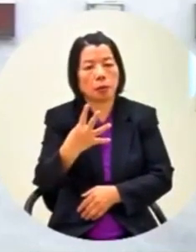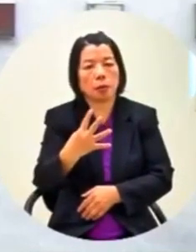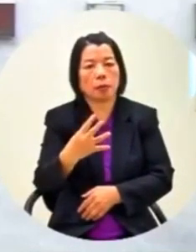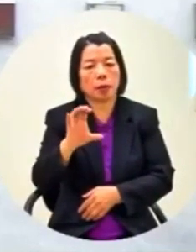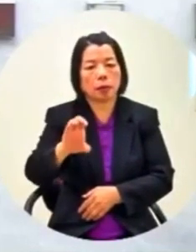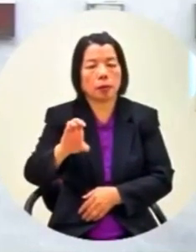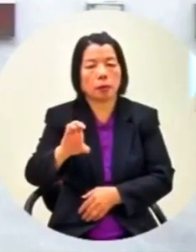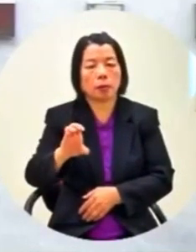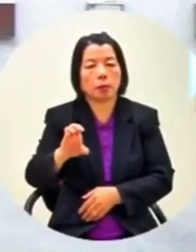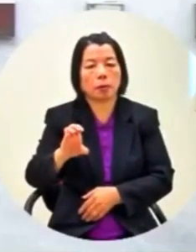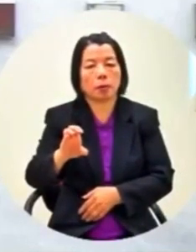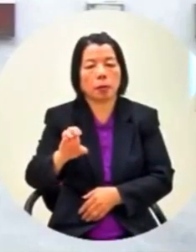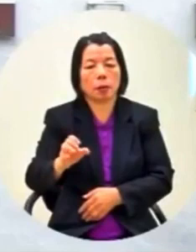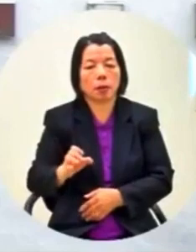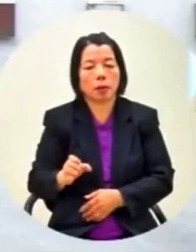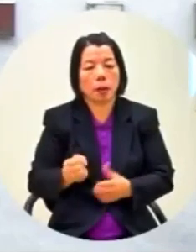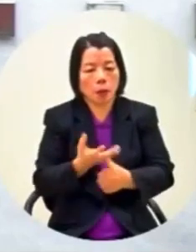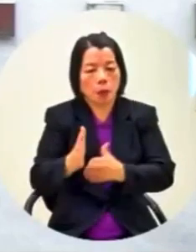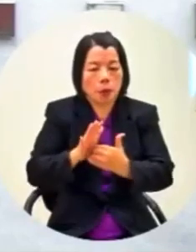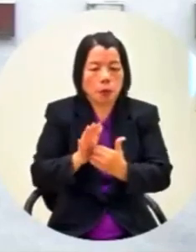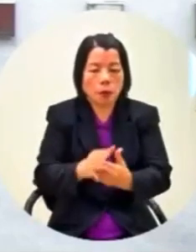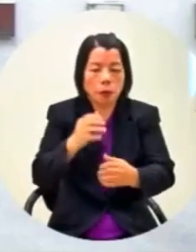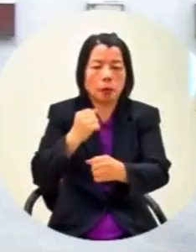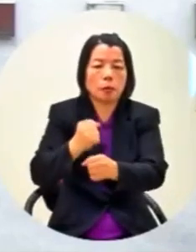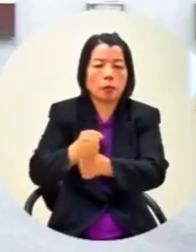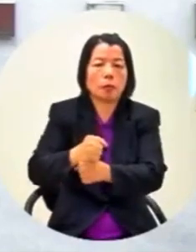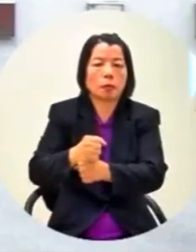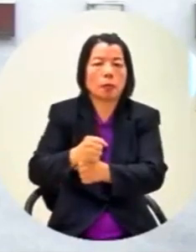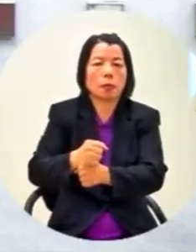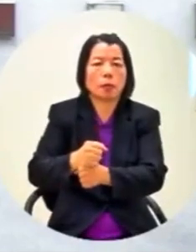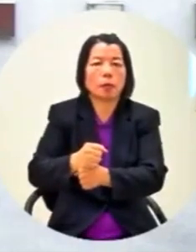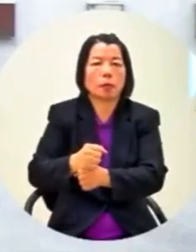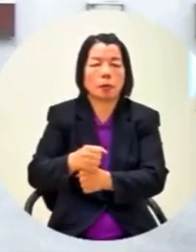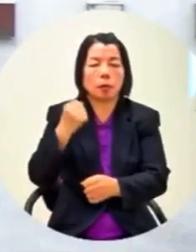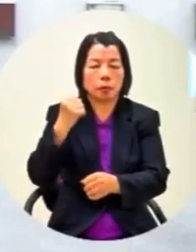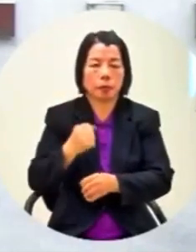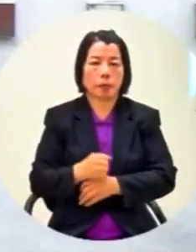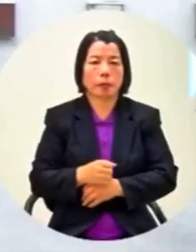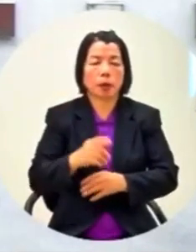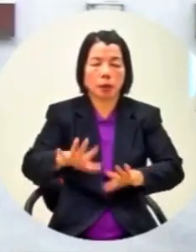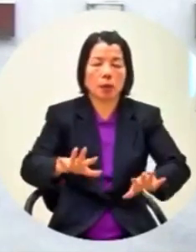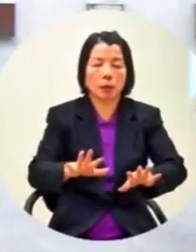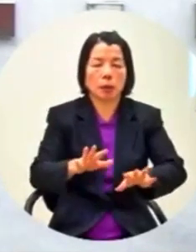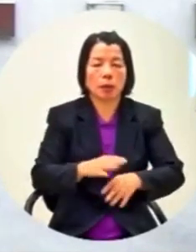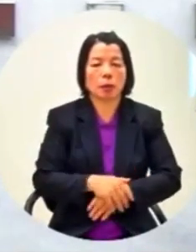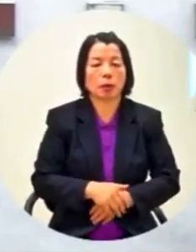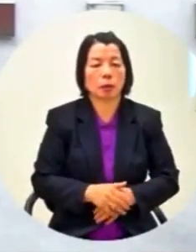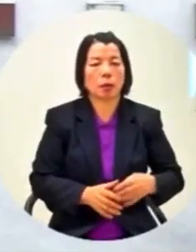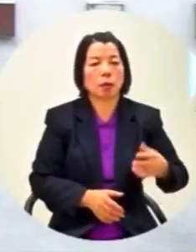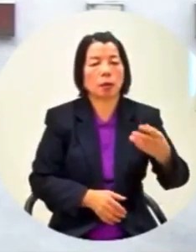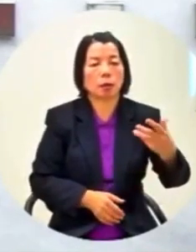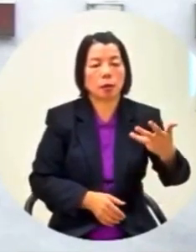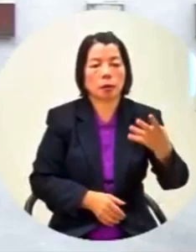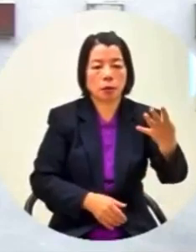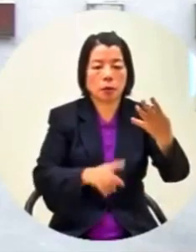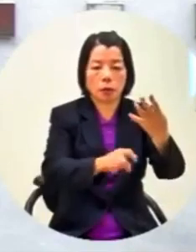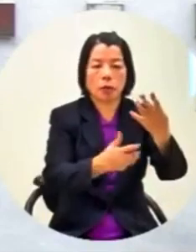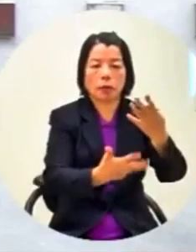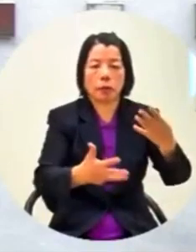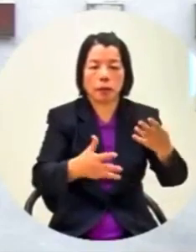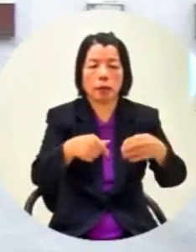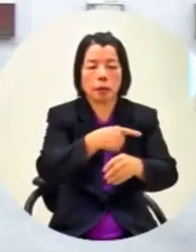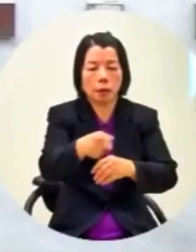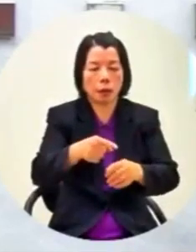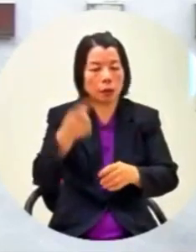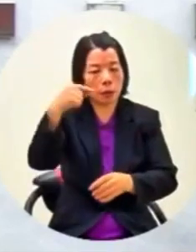1496个防疫的职缺。4月13号起，本市各就业服务站以及就业服务台受理